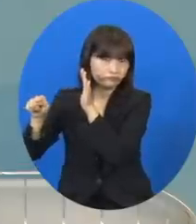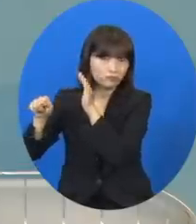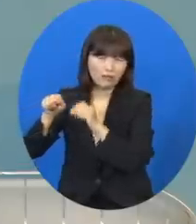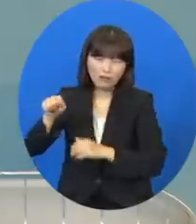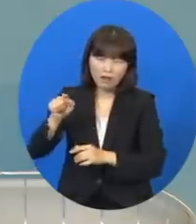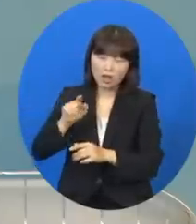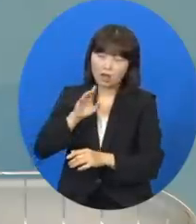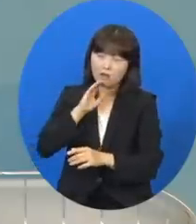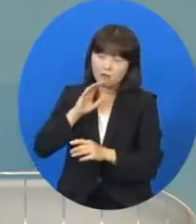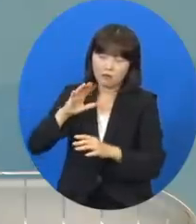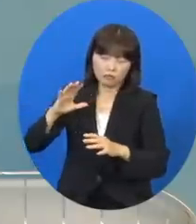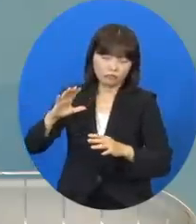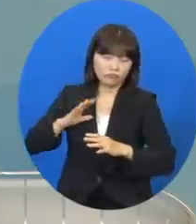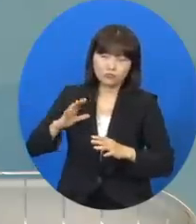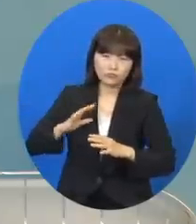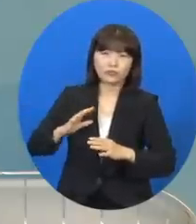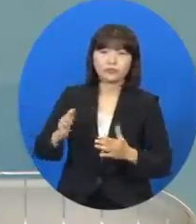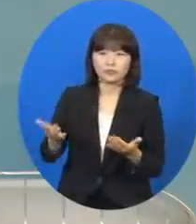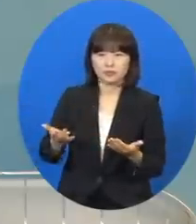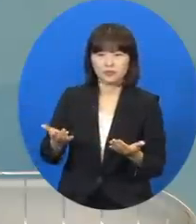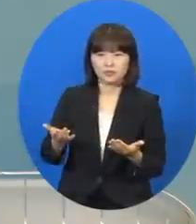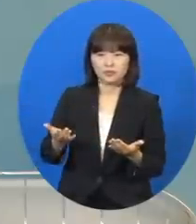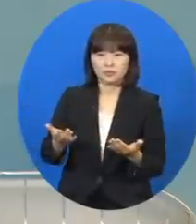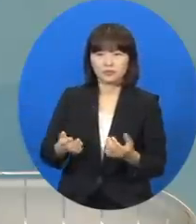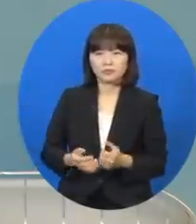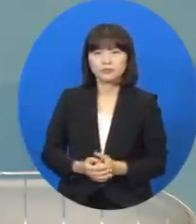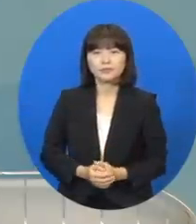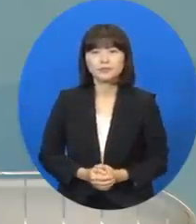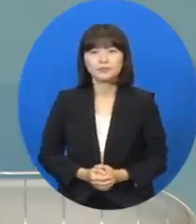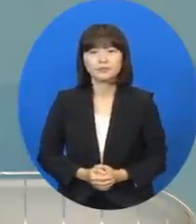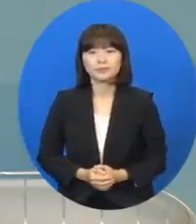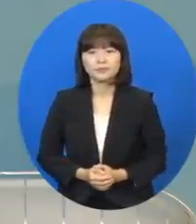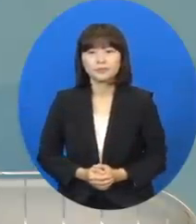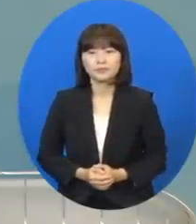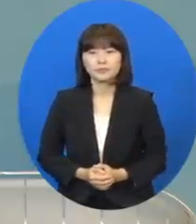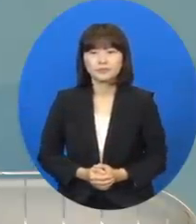더 무서운 일이 지금 벌어지고 있는 겁니다.